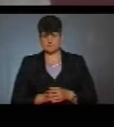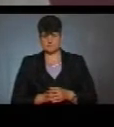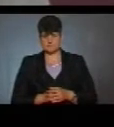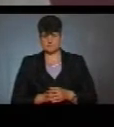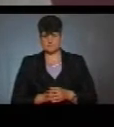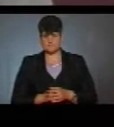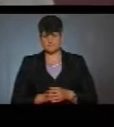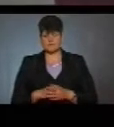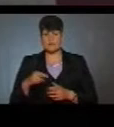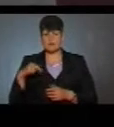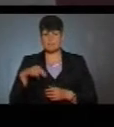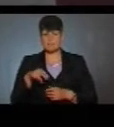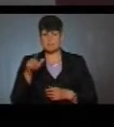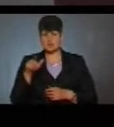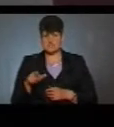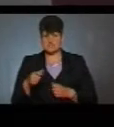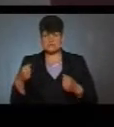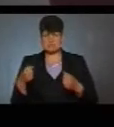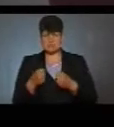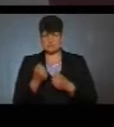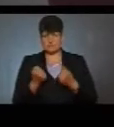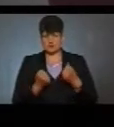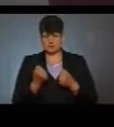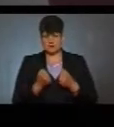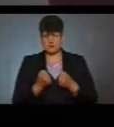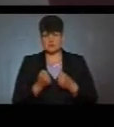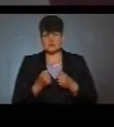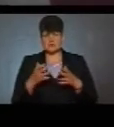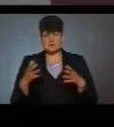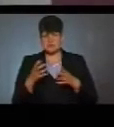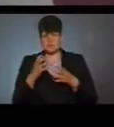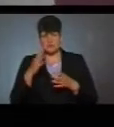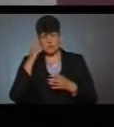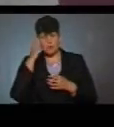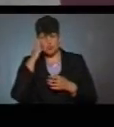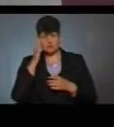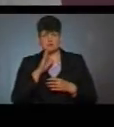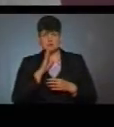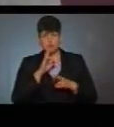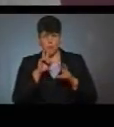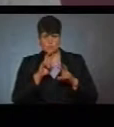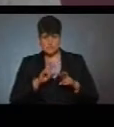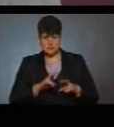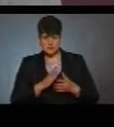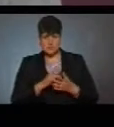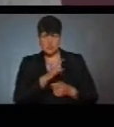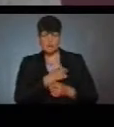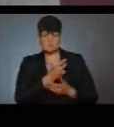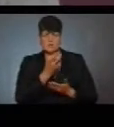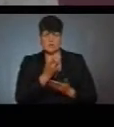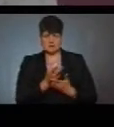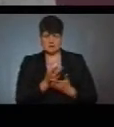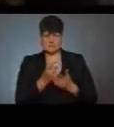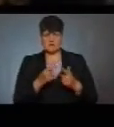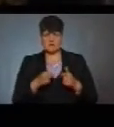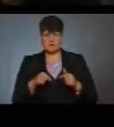Пішохід збита автомобілем, попередній діагноз – забій мозку, пацієнтка обстежена і госпіталізована у